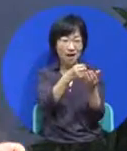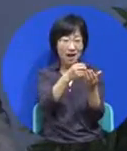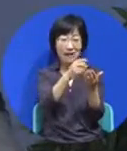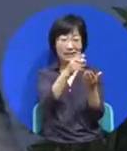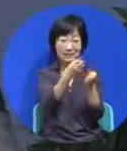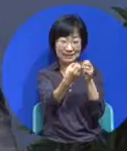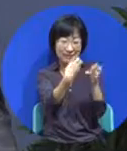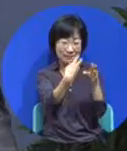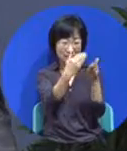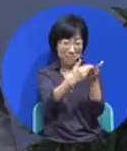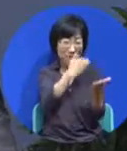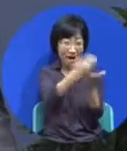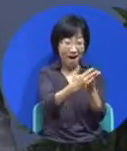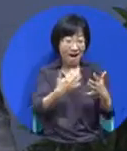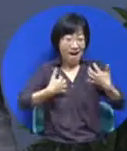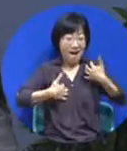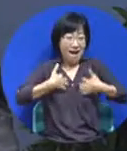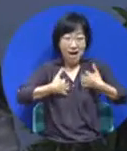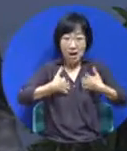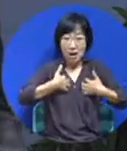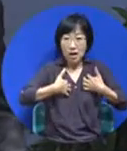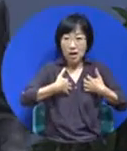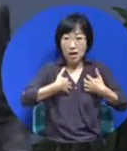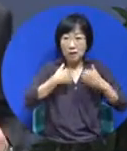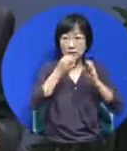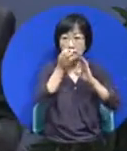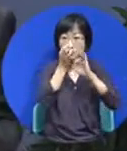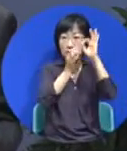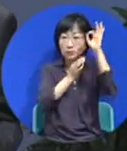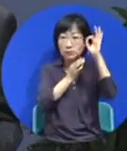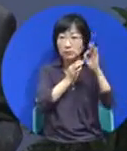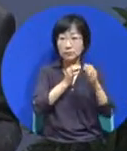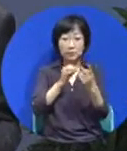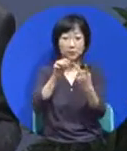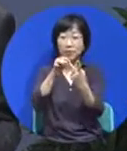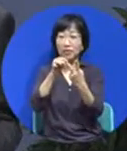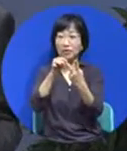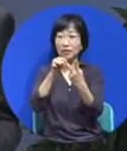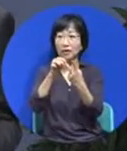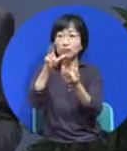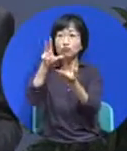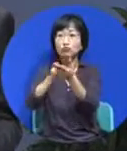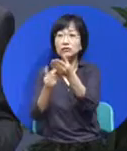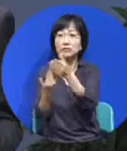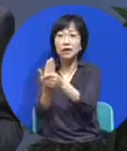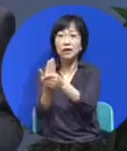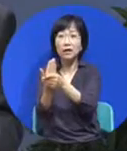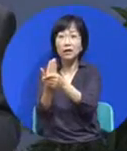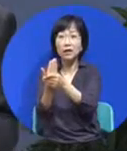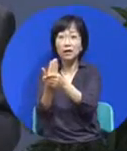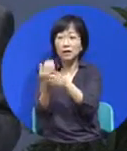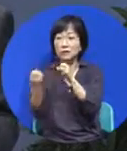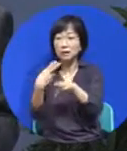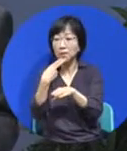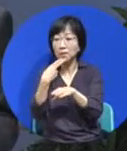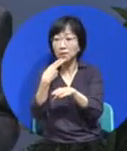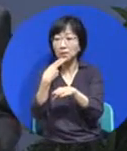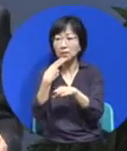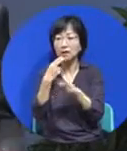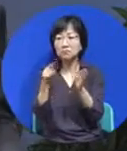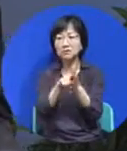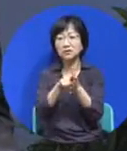an answer, it's easy for you to make a mistake after that. 그 응답이 안 오면 어떻게 됩니까? 문제가 오면 어떻게 됩니까? But what if answers don't come or problems come? 그럼 흔들리는 거예요. That's when